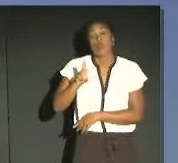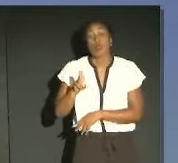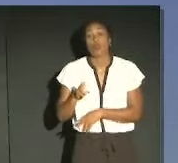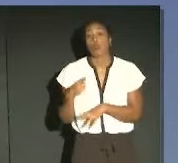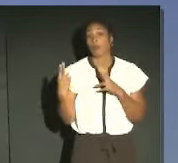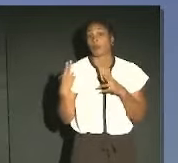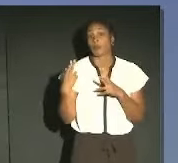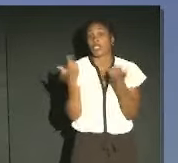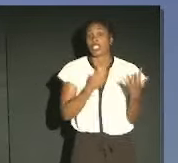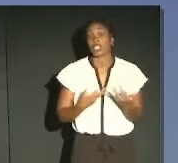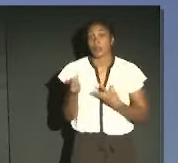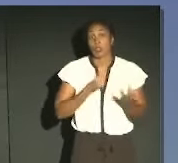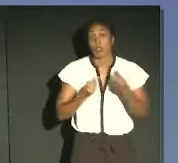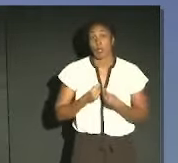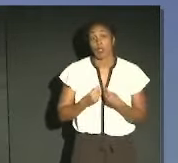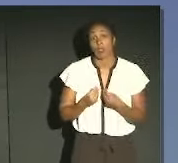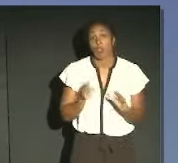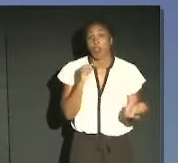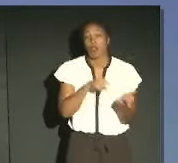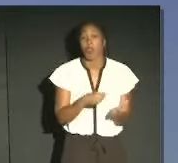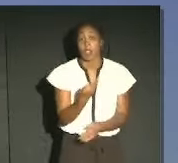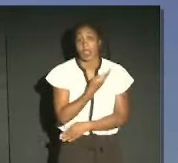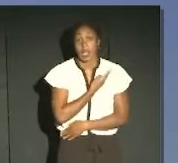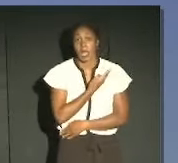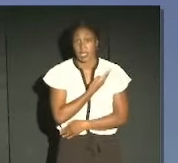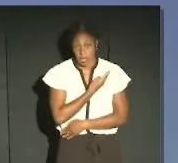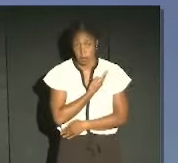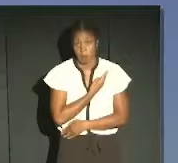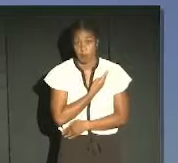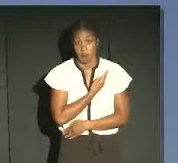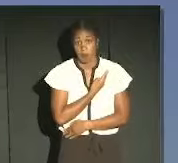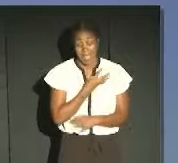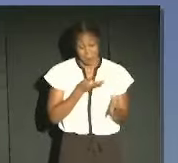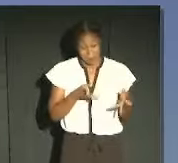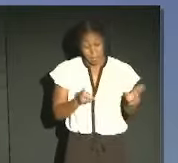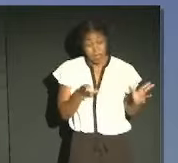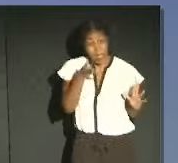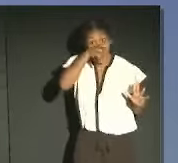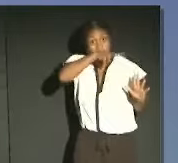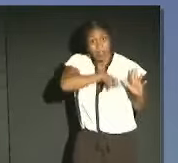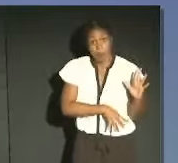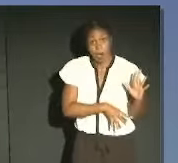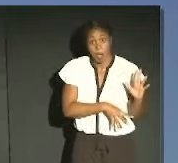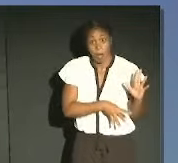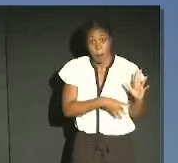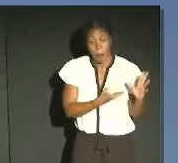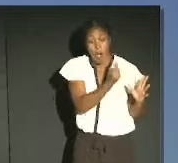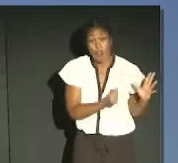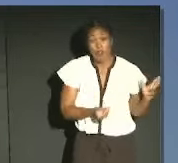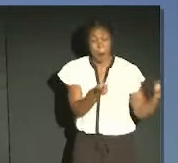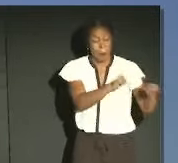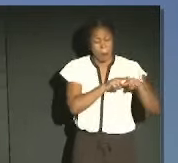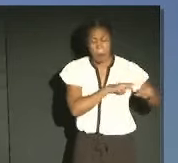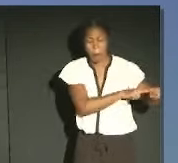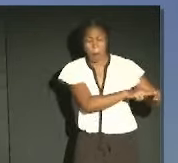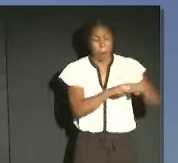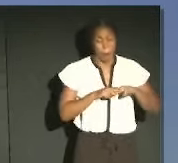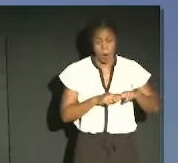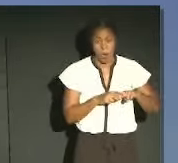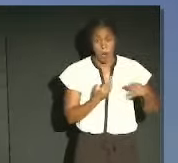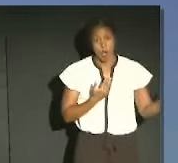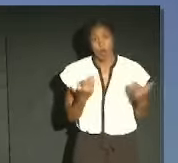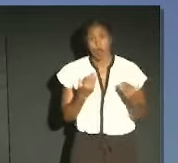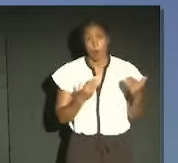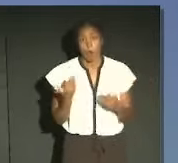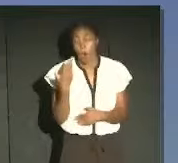d'enfants sont morts à Gaza en 4 mois que d'enfants morts et tué